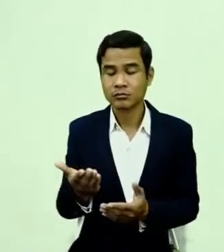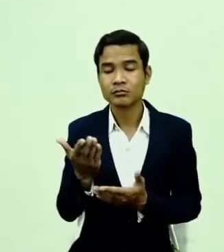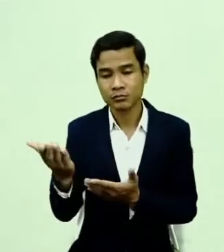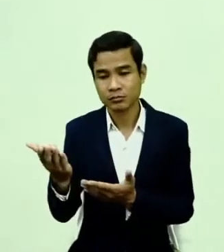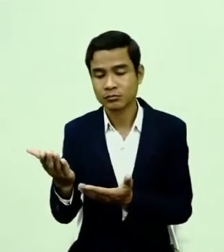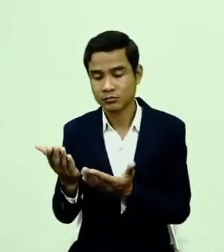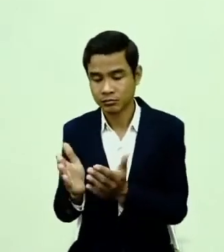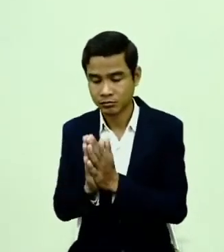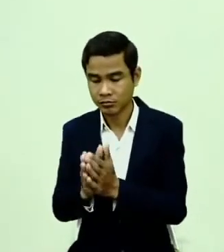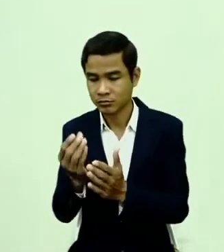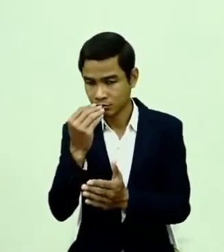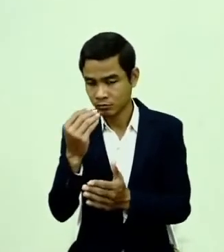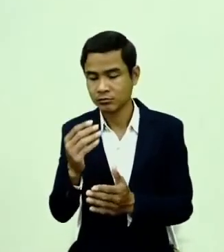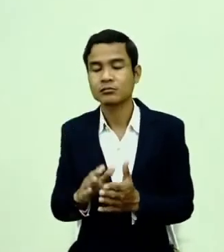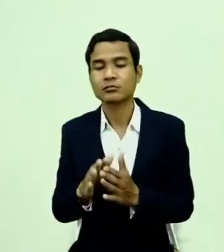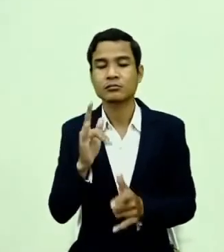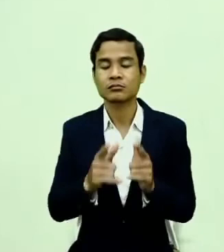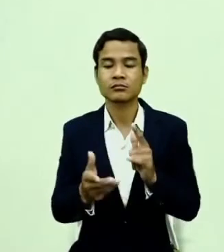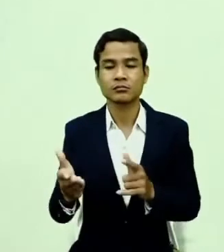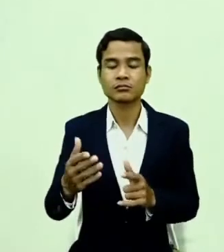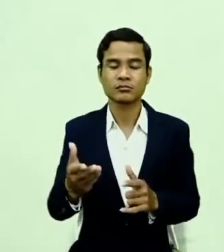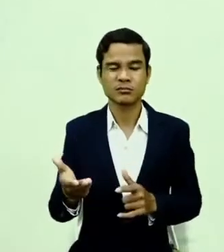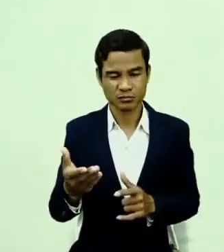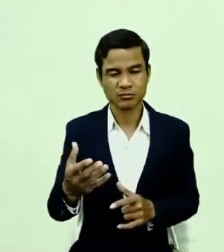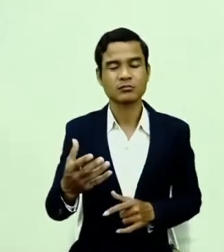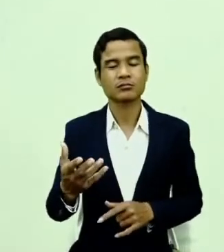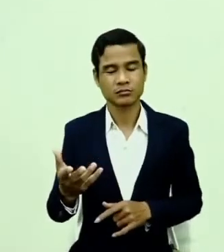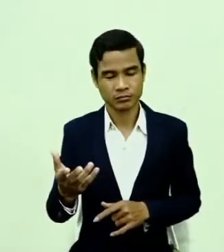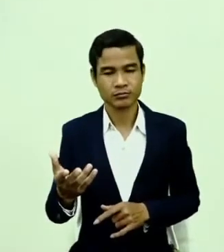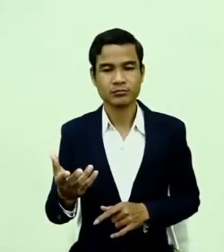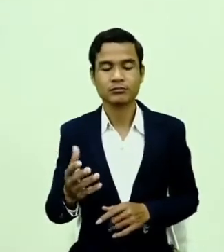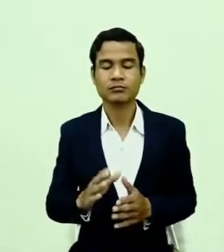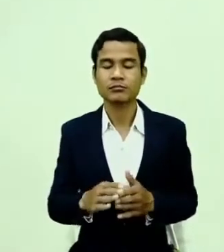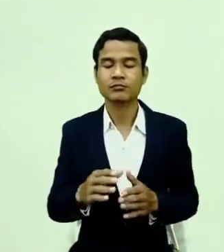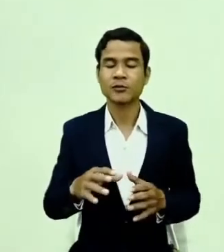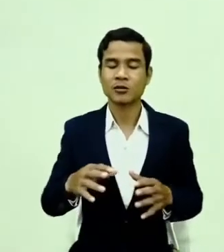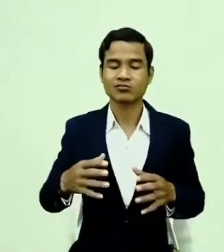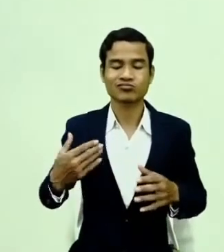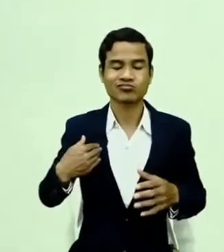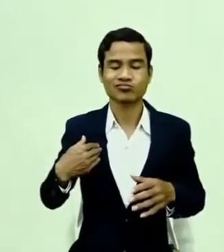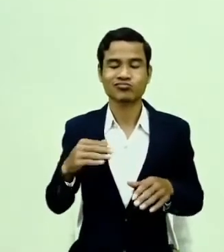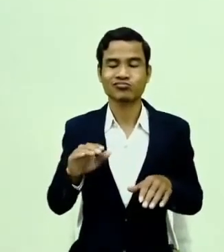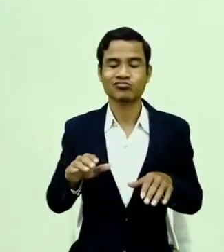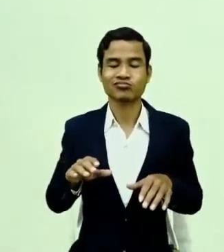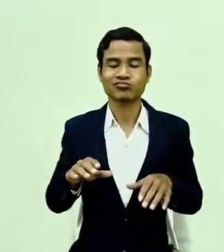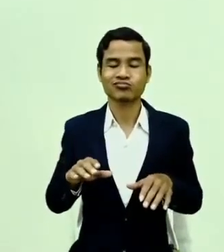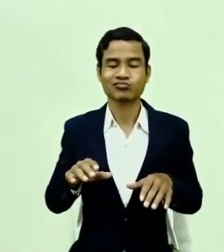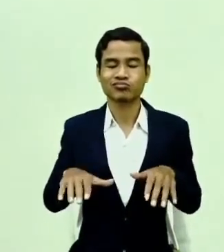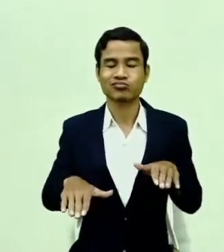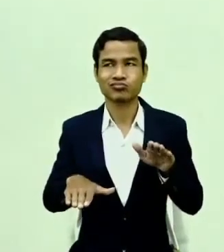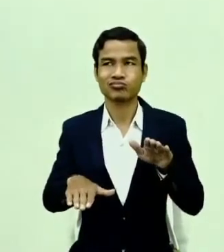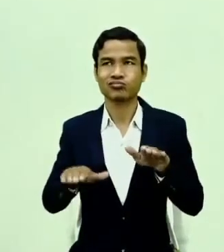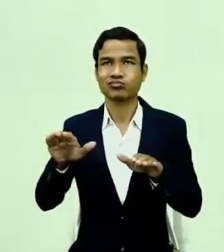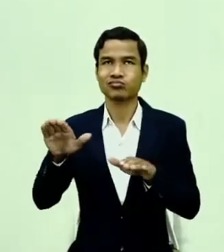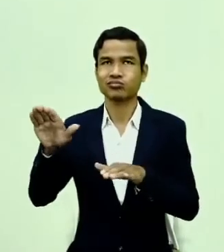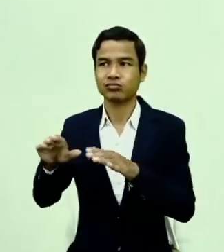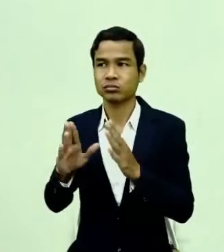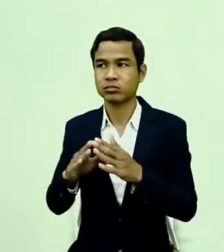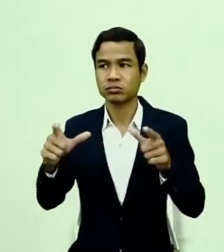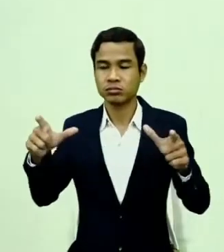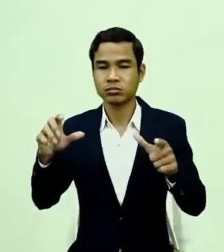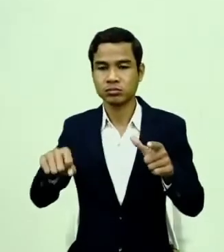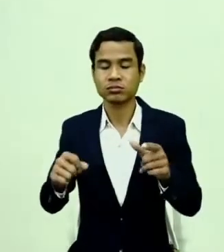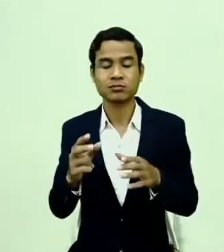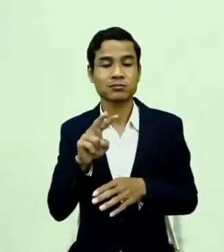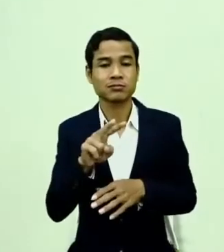ma, ja. Tai uti ho ta, len con chong ban, manu jun thom mui. Con chong ban, tai su ta